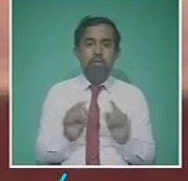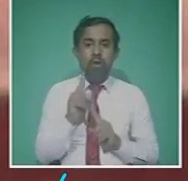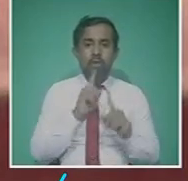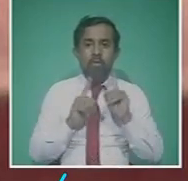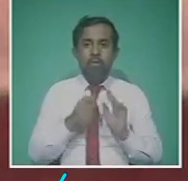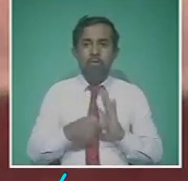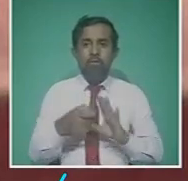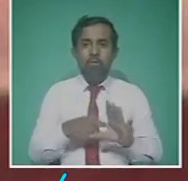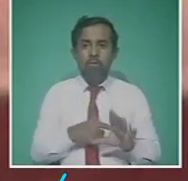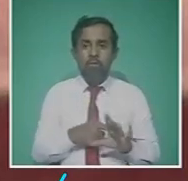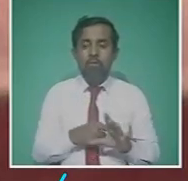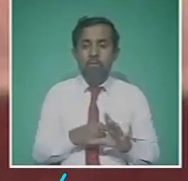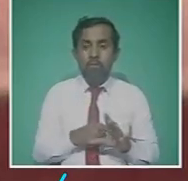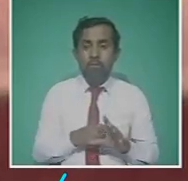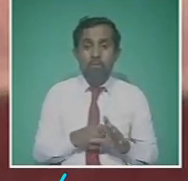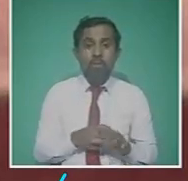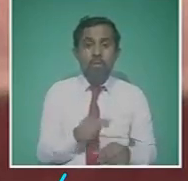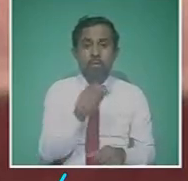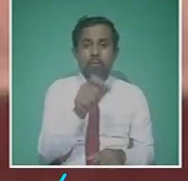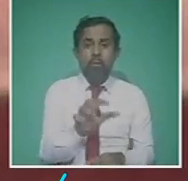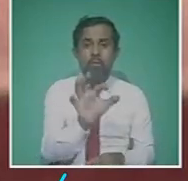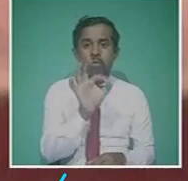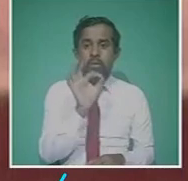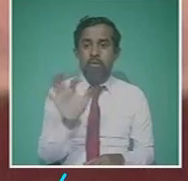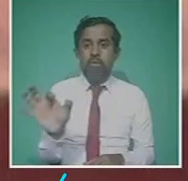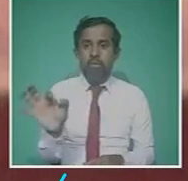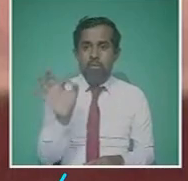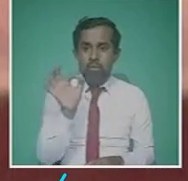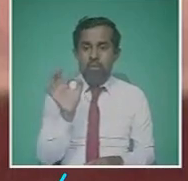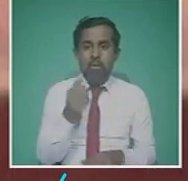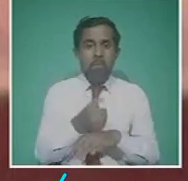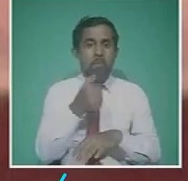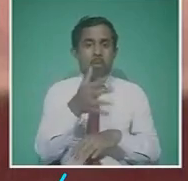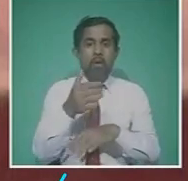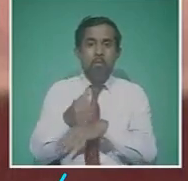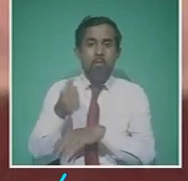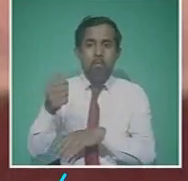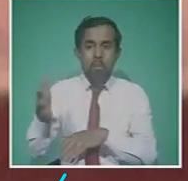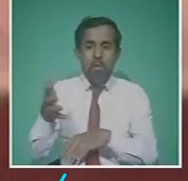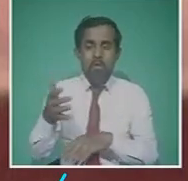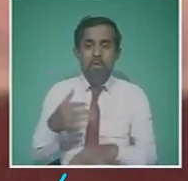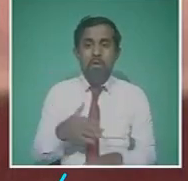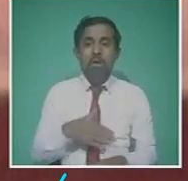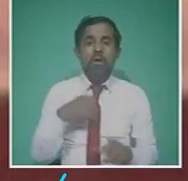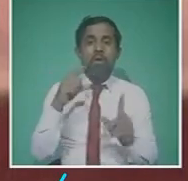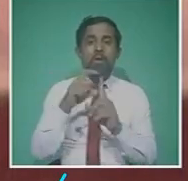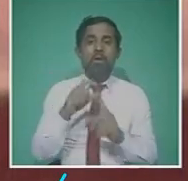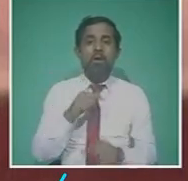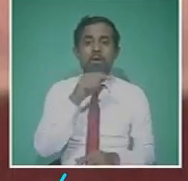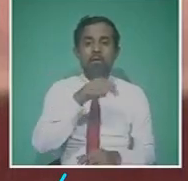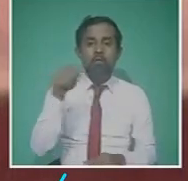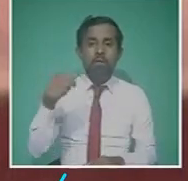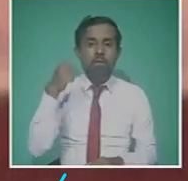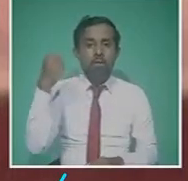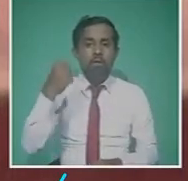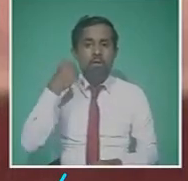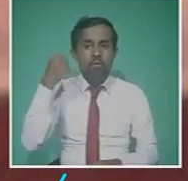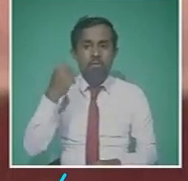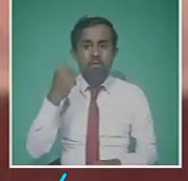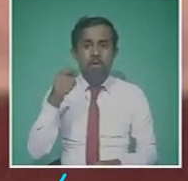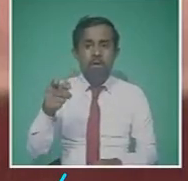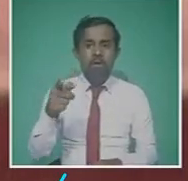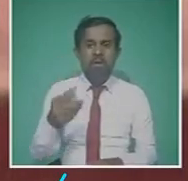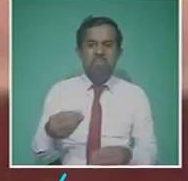හදනවා. ඒ නිසා එක එක අය තෝරගෙන එක එක අයට මඩ ගහනවා. එක එක දිස්ත්‍රික්කවලට ගිහිල්ලා රැස්වීම් තියාගෙන